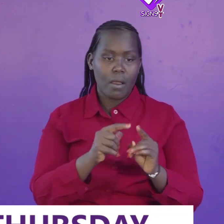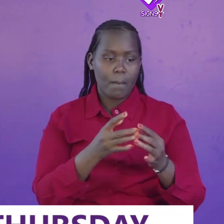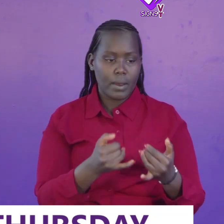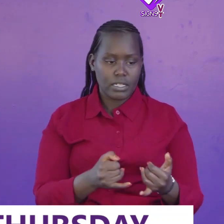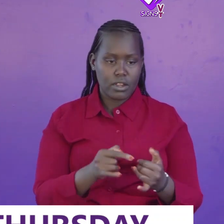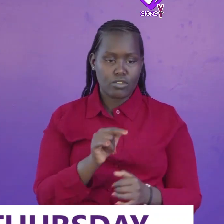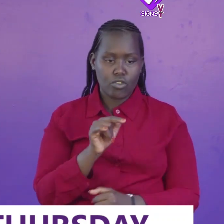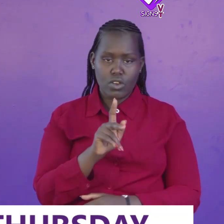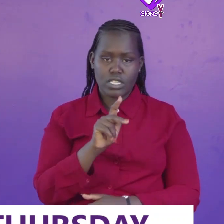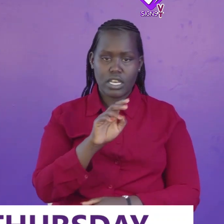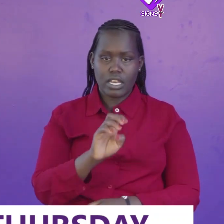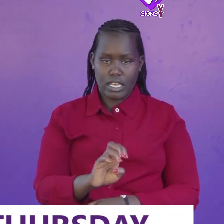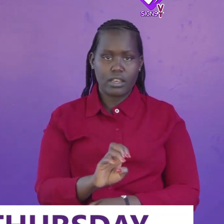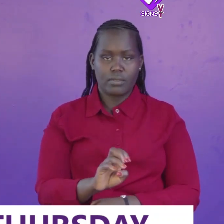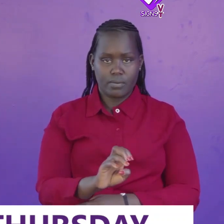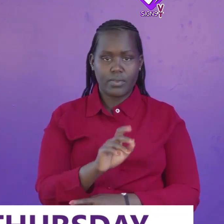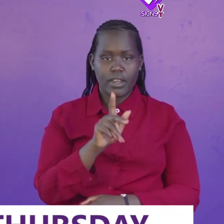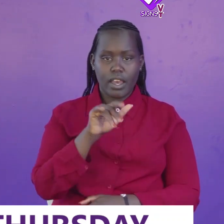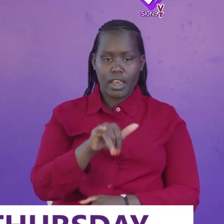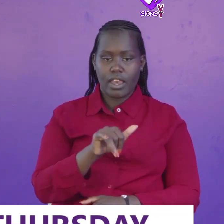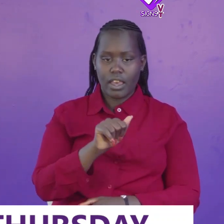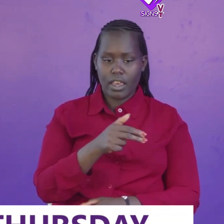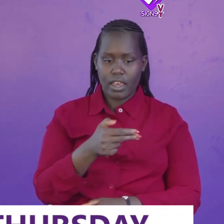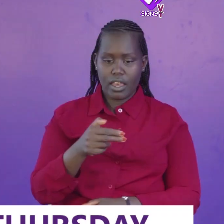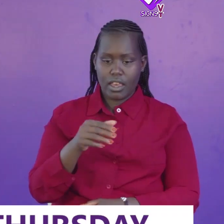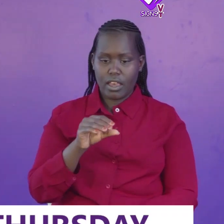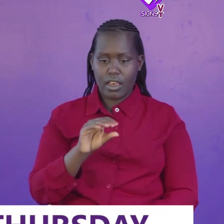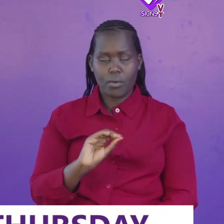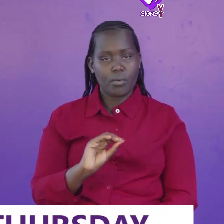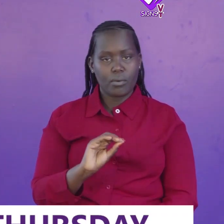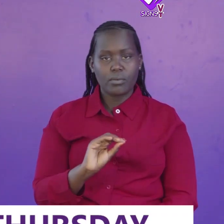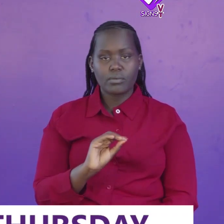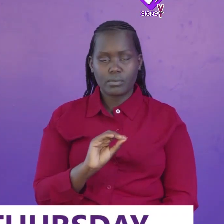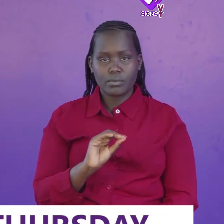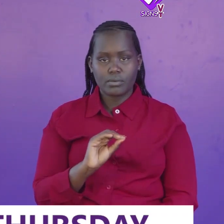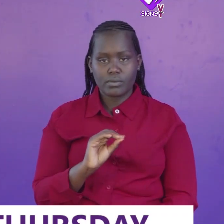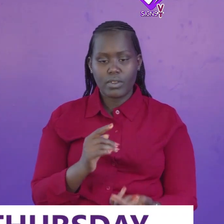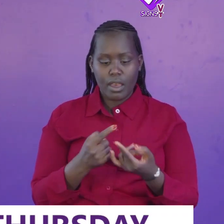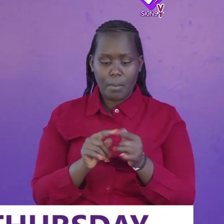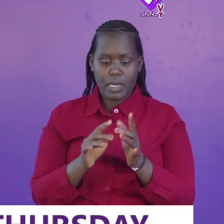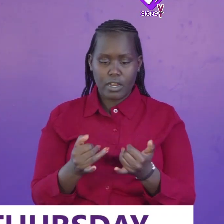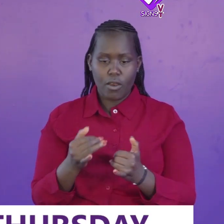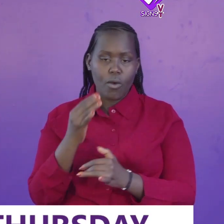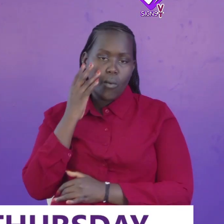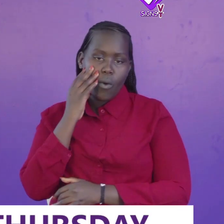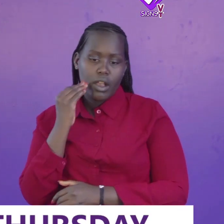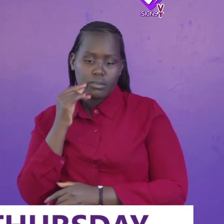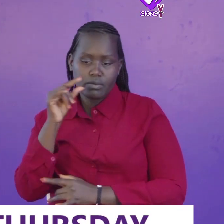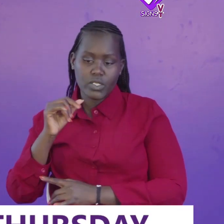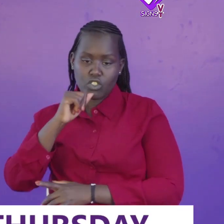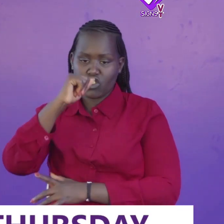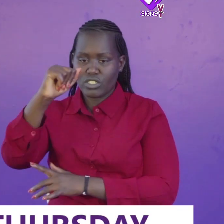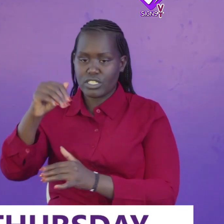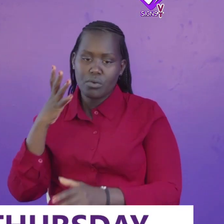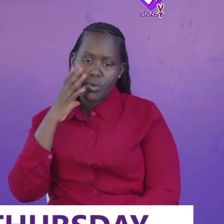@co.ke. Manze. Yahoo. Kidogo. At least tuna experience, sisi Gen Zs tuna experience